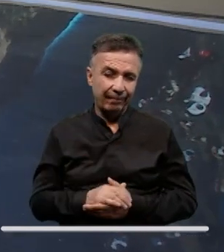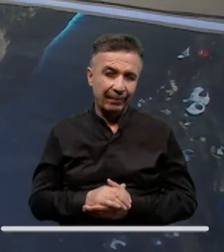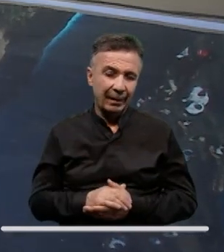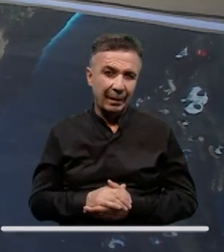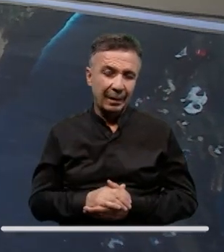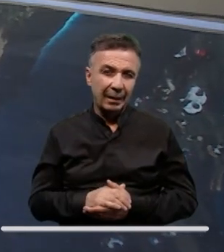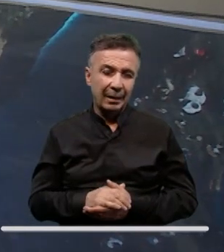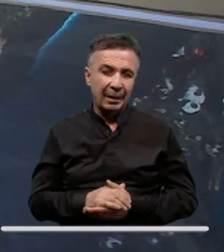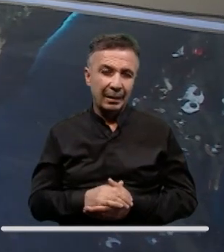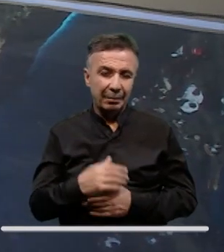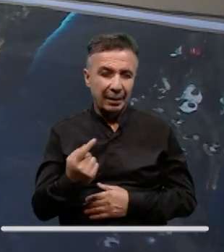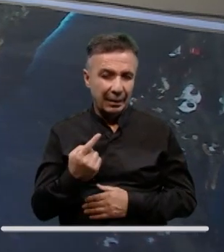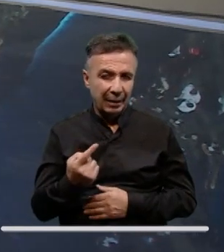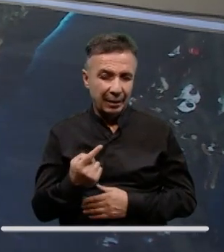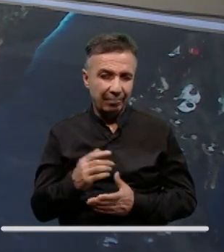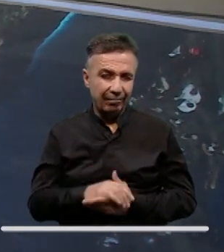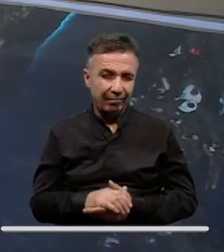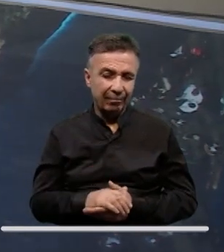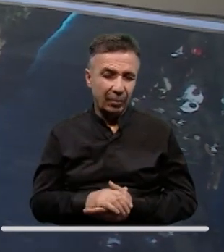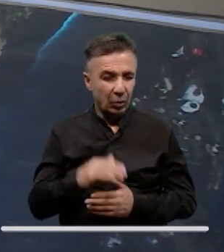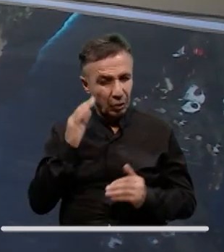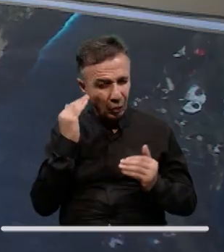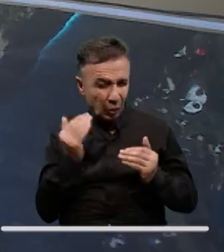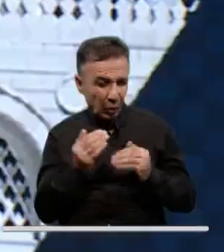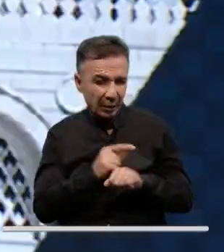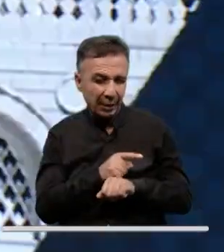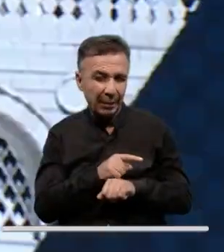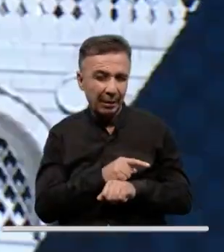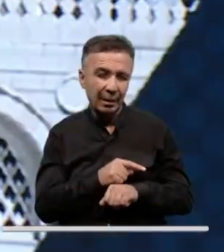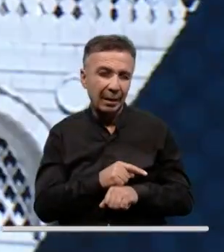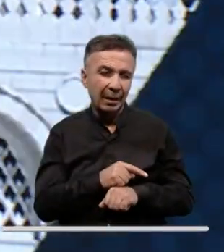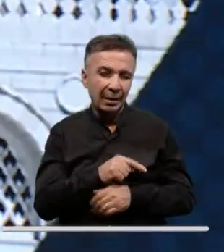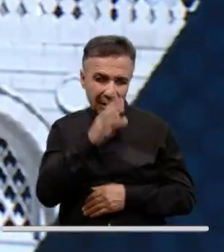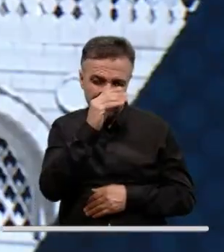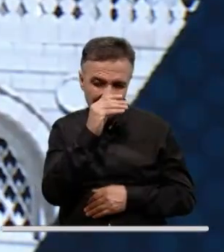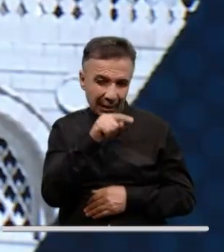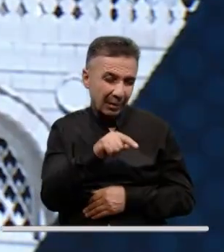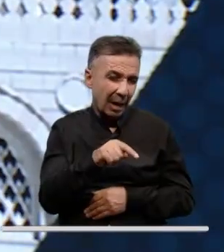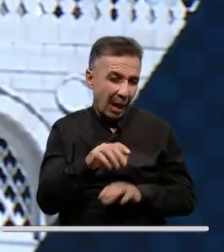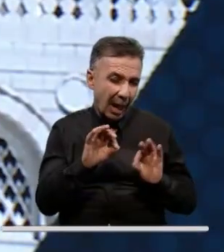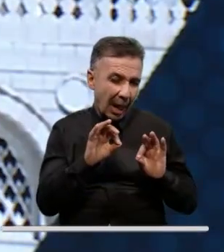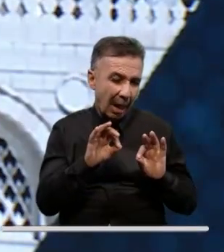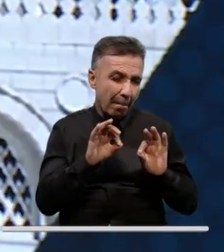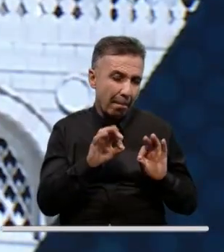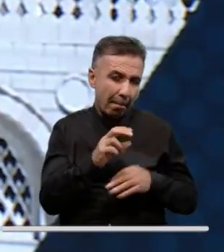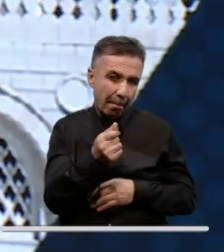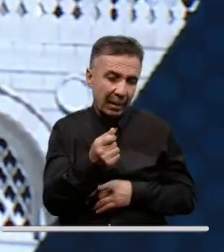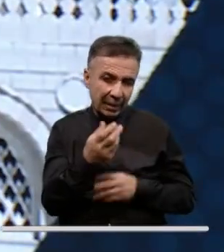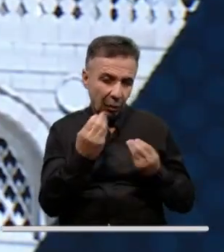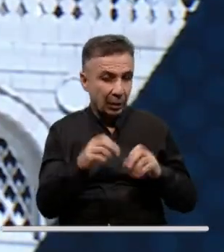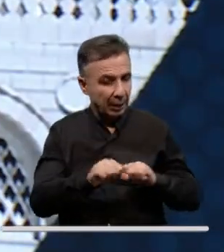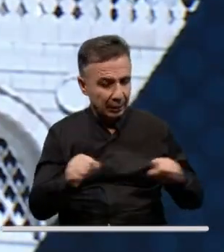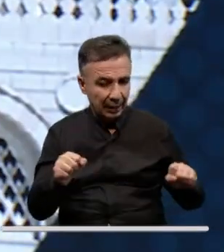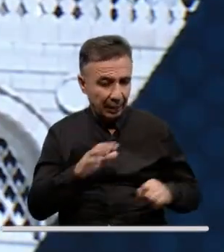tutuyor ya hocam oradan zaten kapılıyorlar tabii Evet kapılır Ondan sonra Hem maddi olarak Eee